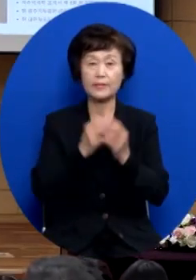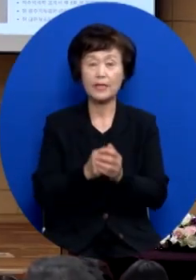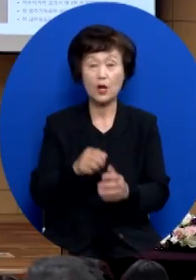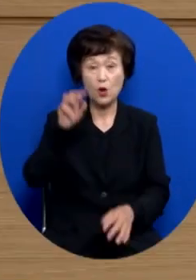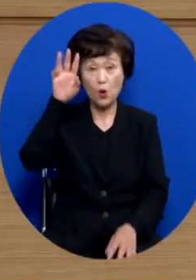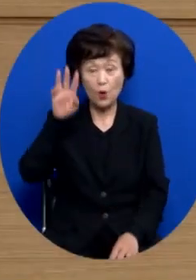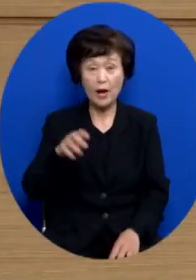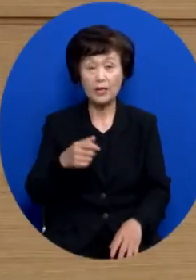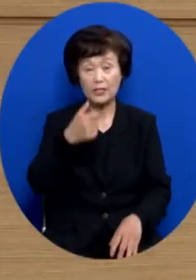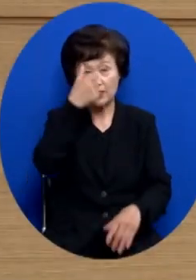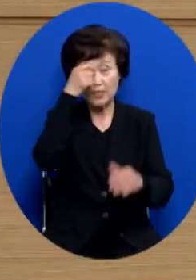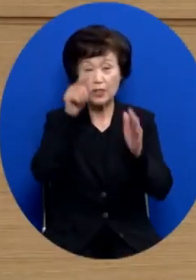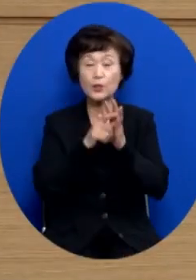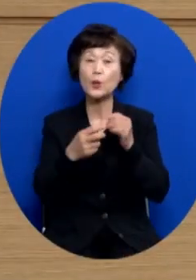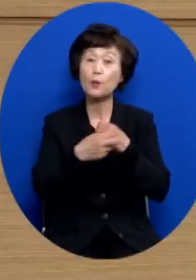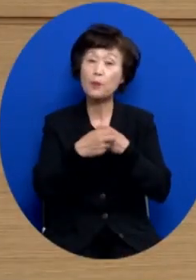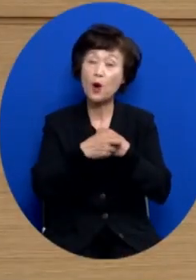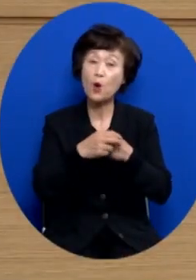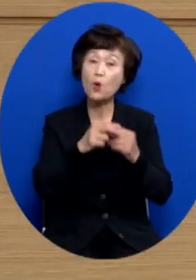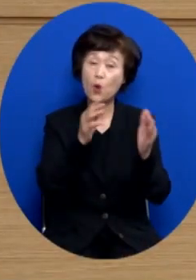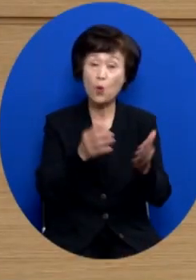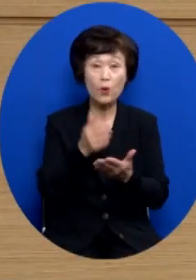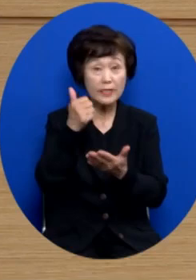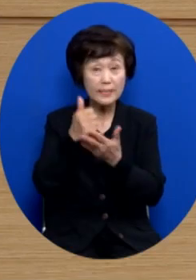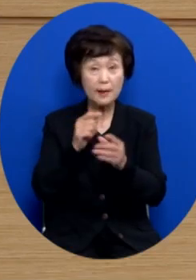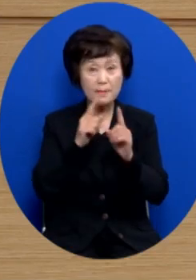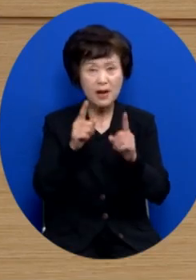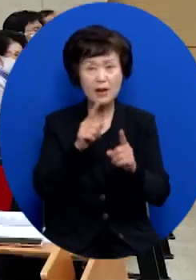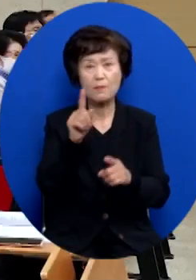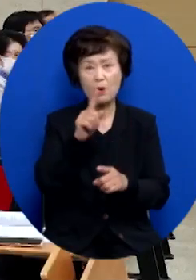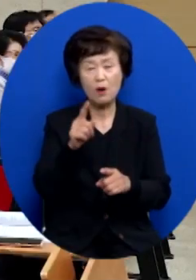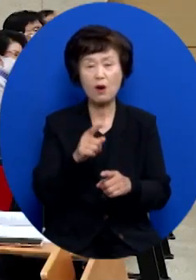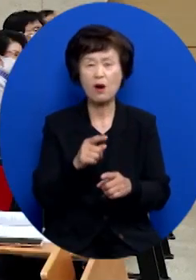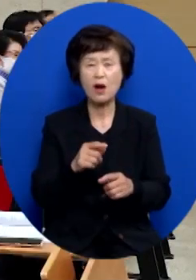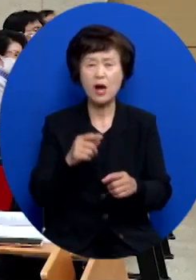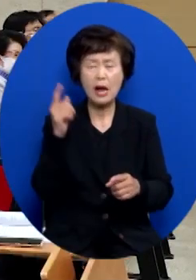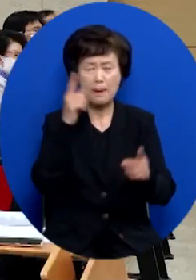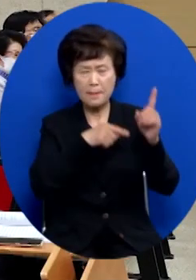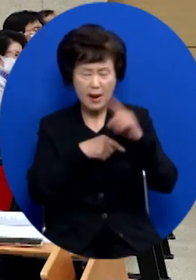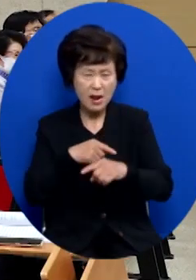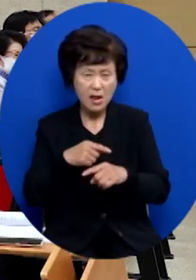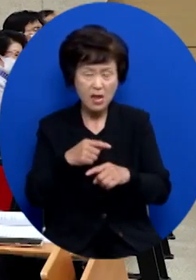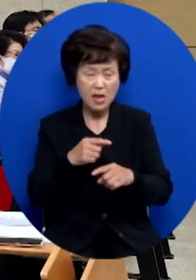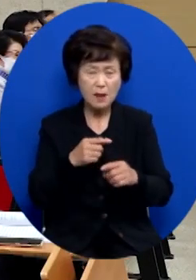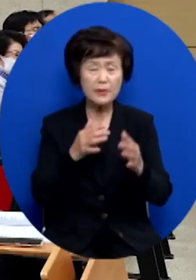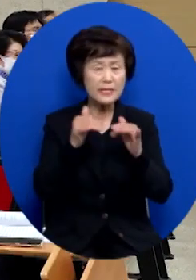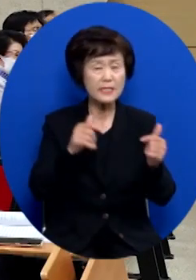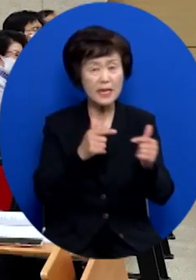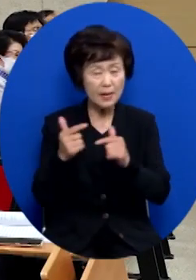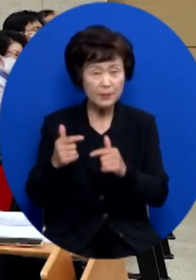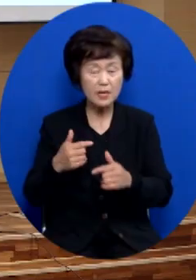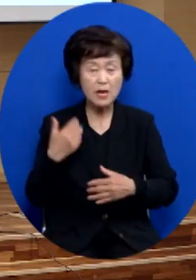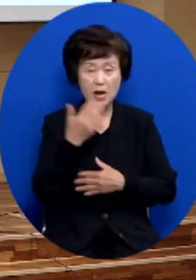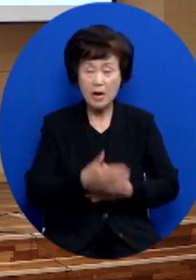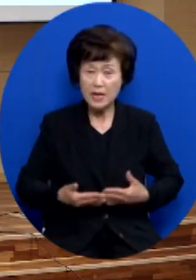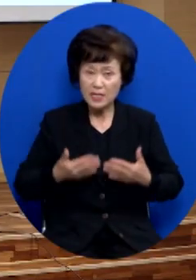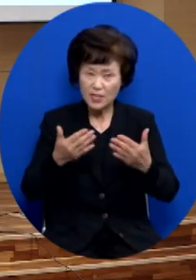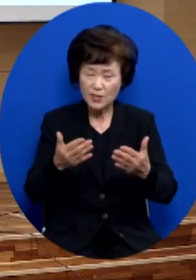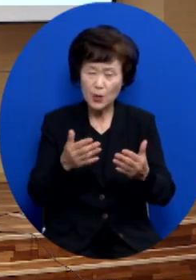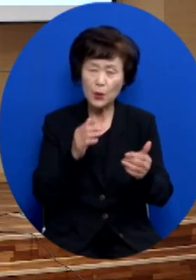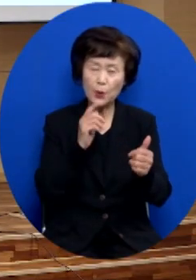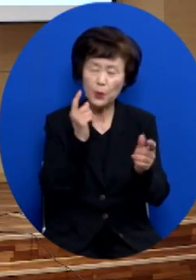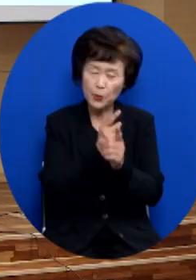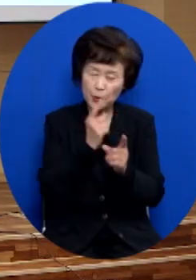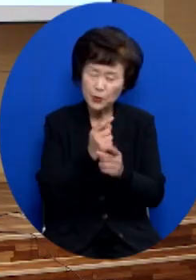광주 기독병원 최용수 원장은 광주기독병원은 부상을 입은 시민들을 헌신적으로 치료한 민주 의료현장이었다며